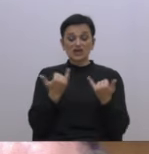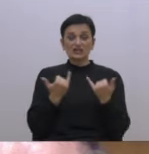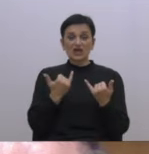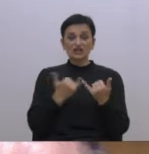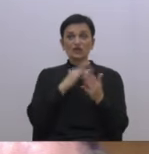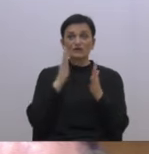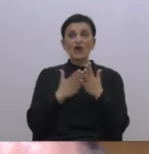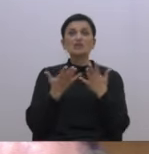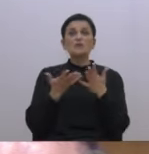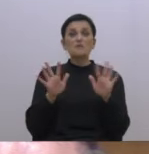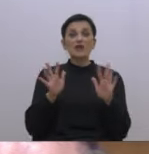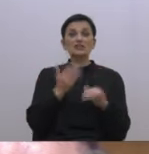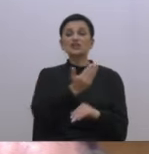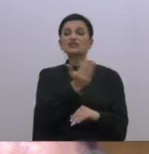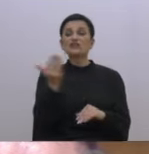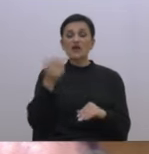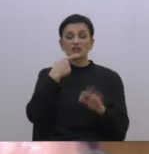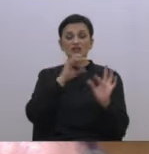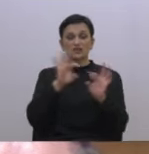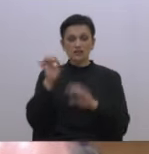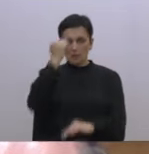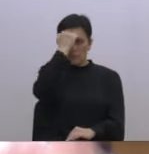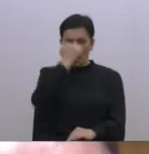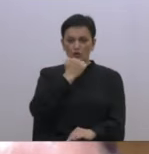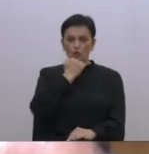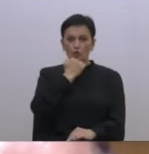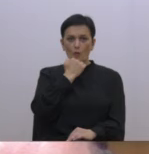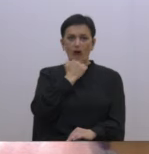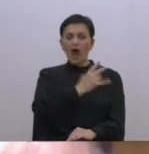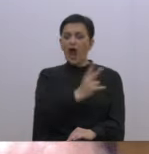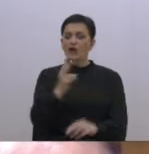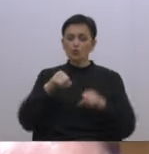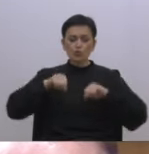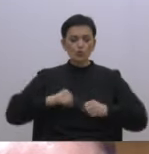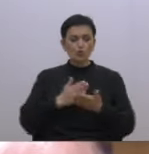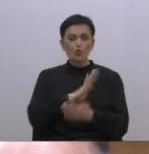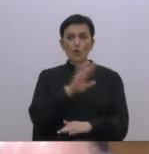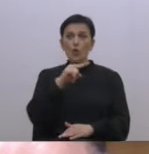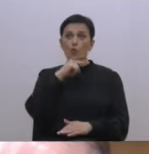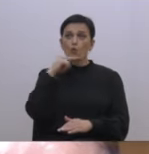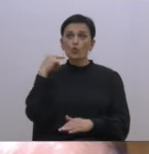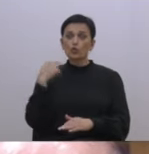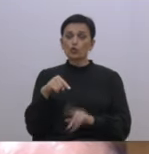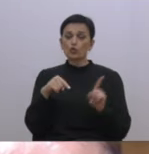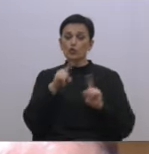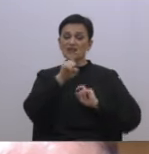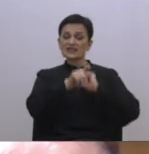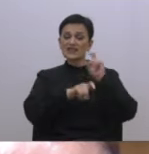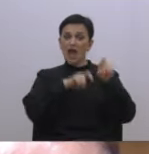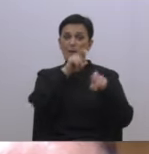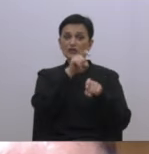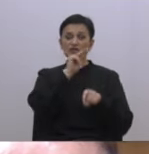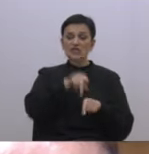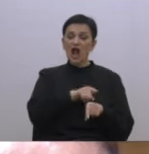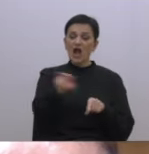ყველაზე მეტად სწორედ თქვენ გითხრათ მადლობა, არავის აქვს უფლება რუსეთისკენ გადადგმული ნაბიჯები